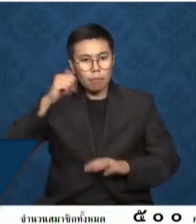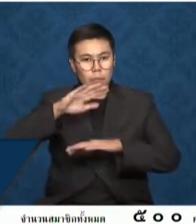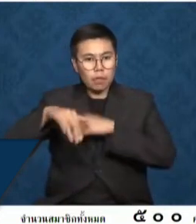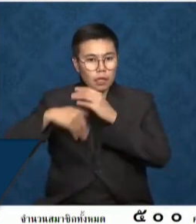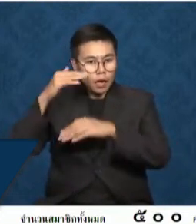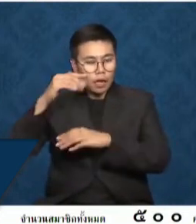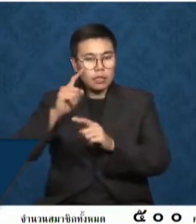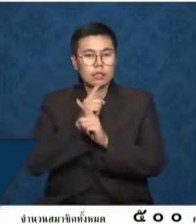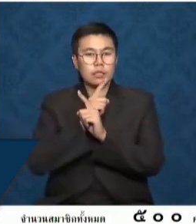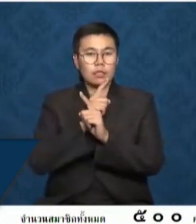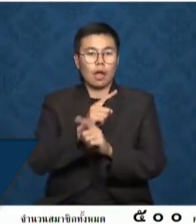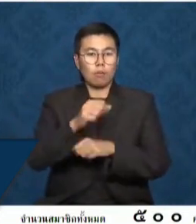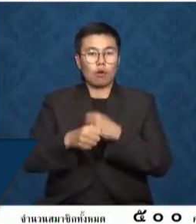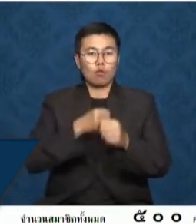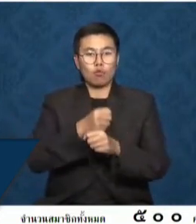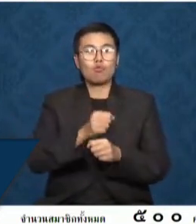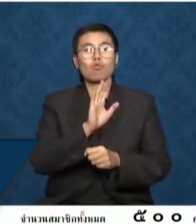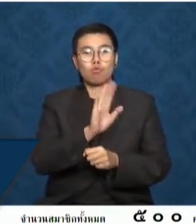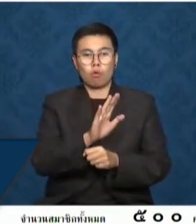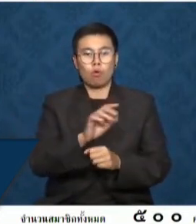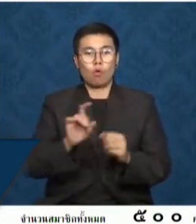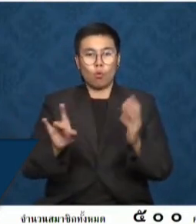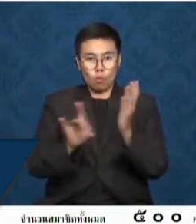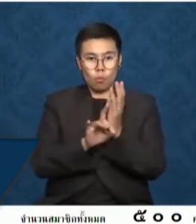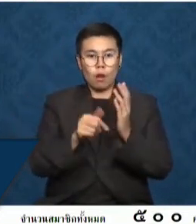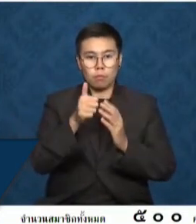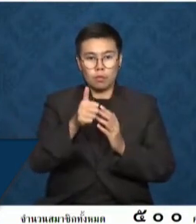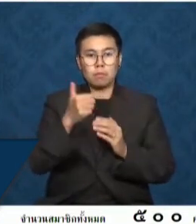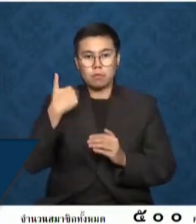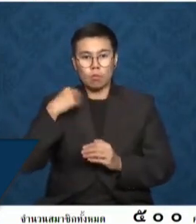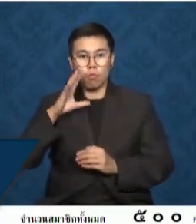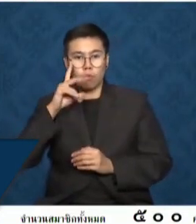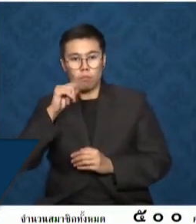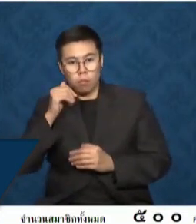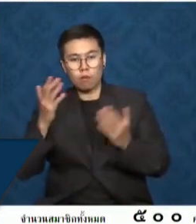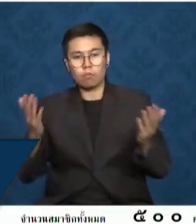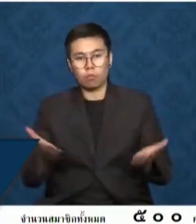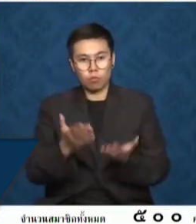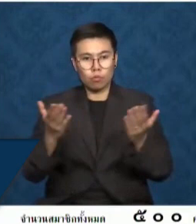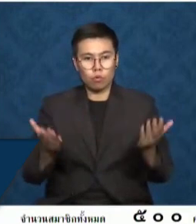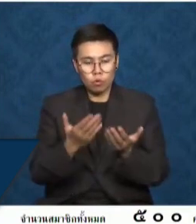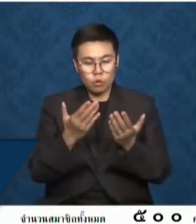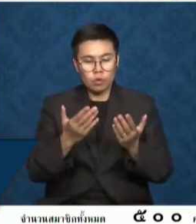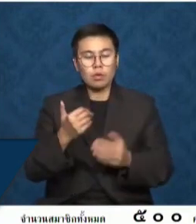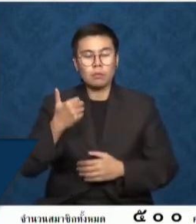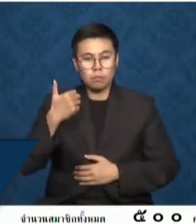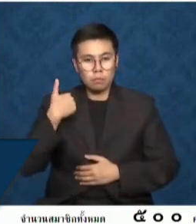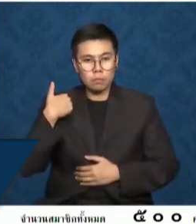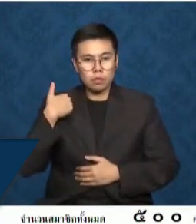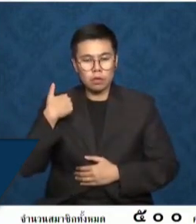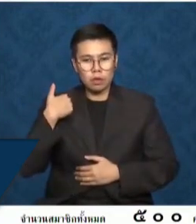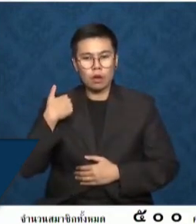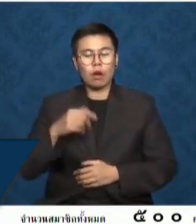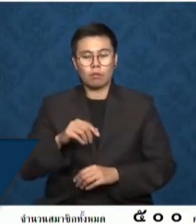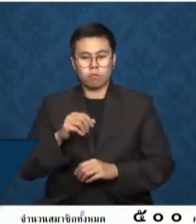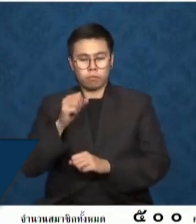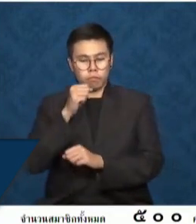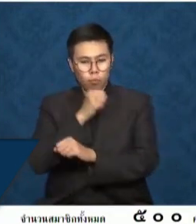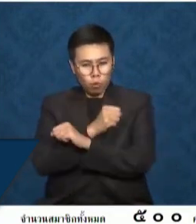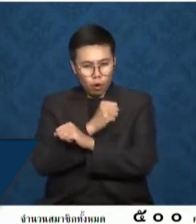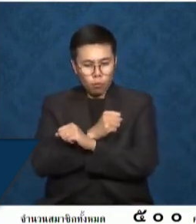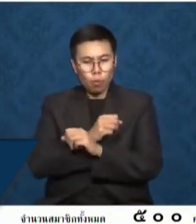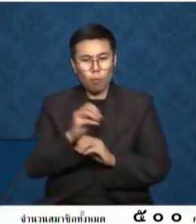ไปตามช่วงวัยอย่างมีคุณภาพได้รับการสนับสนุนจากผู้ใหญ่เป็นอย่างดีและมีพื้นที่ปลอดภัยมากพอในการพู